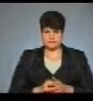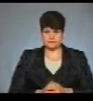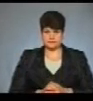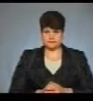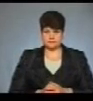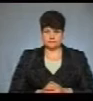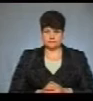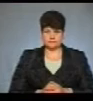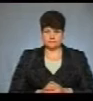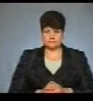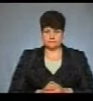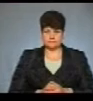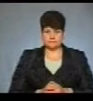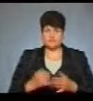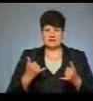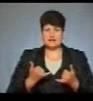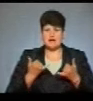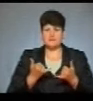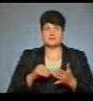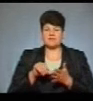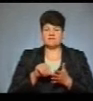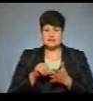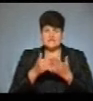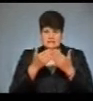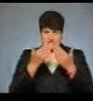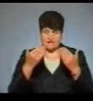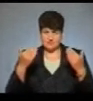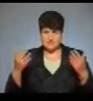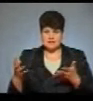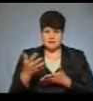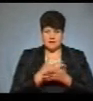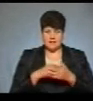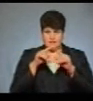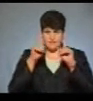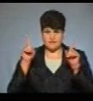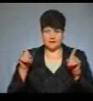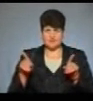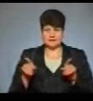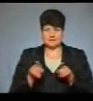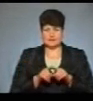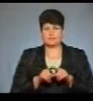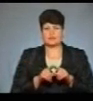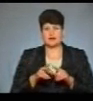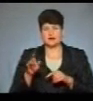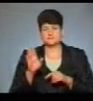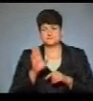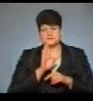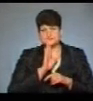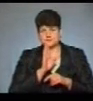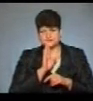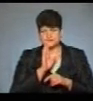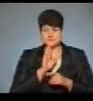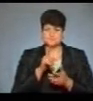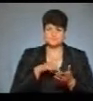більше. Для виставки Наталія Басараб зібрала свої картини на феміністичну, флористичну та урбаністичну